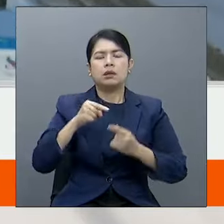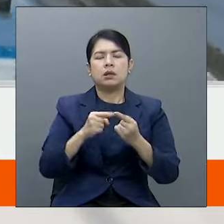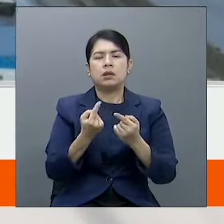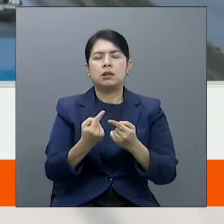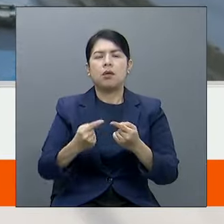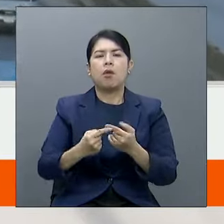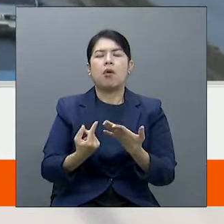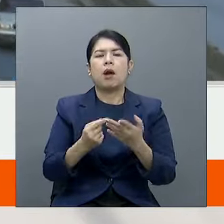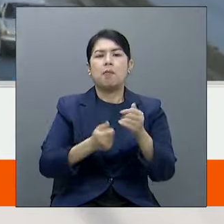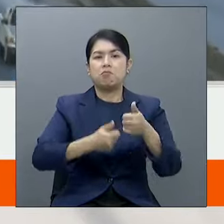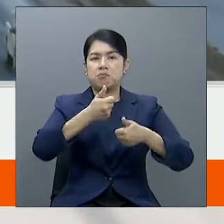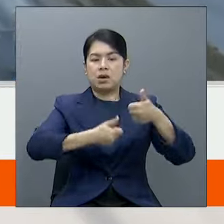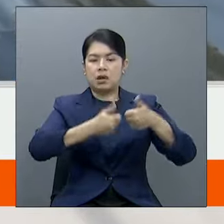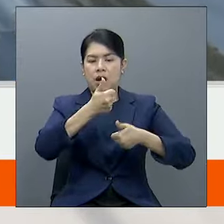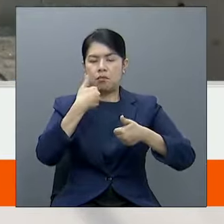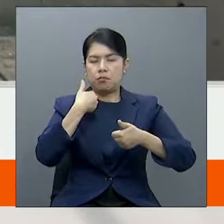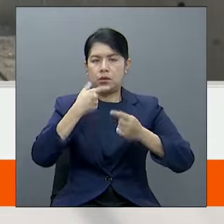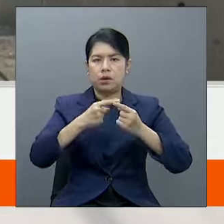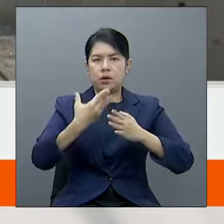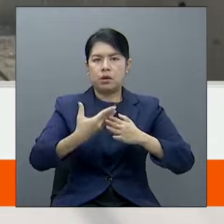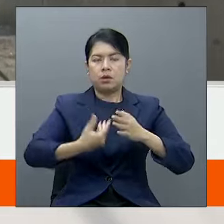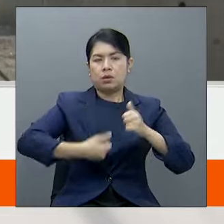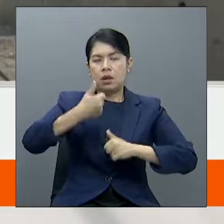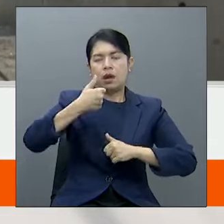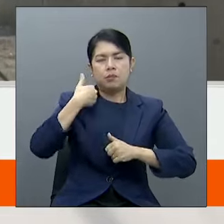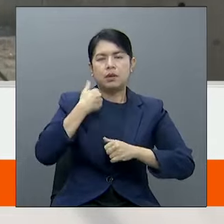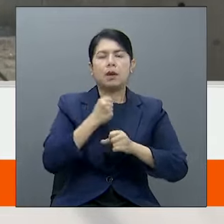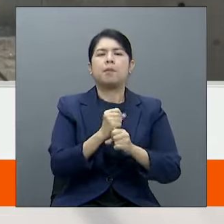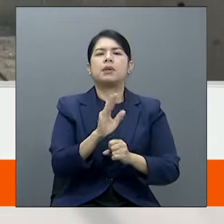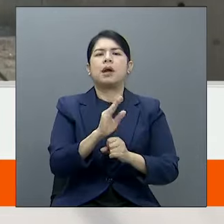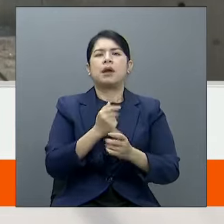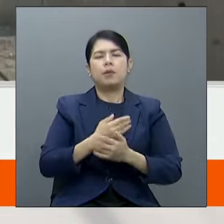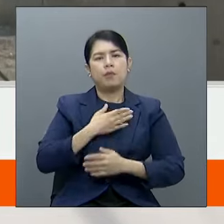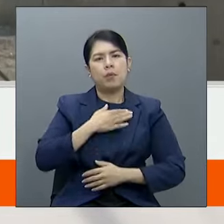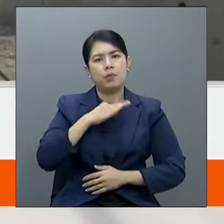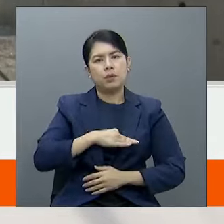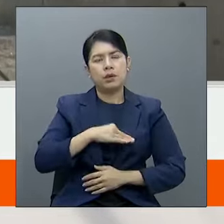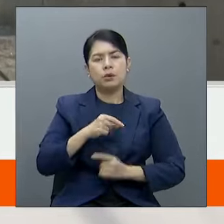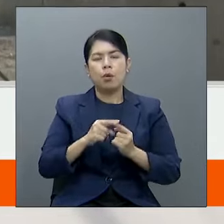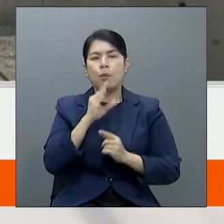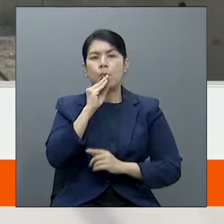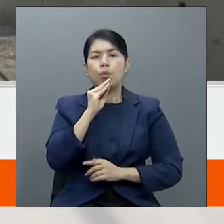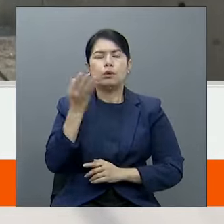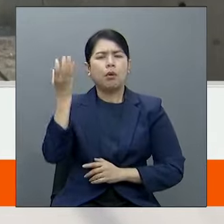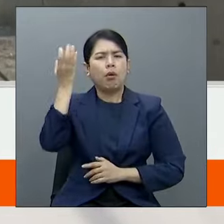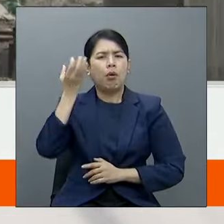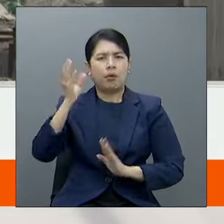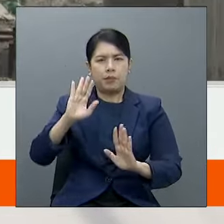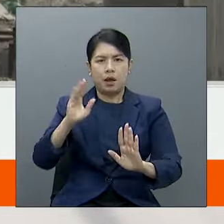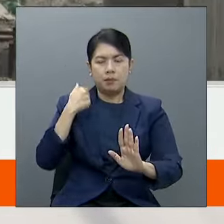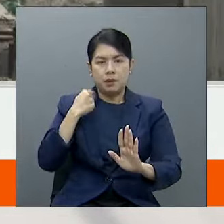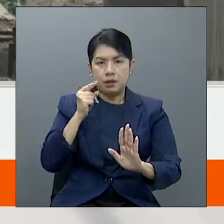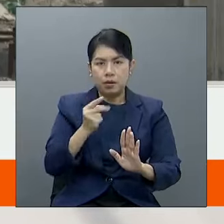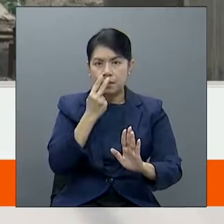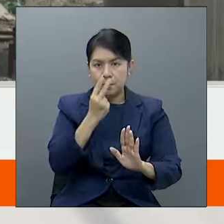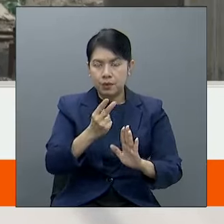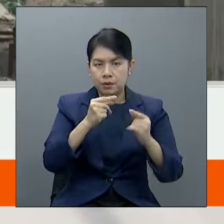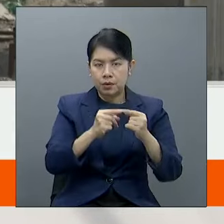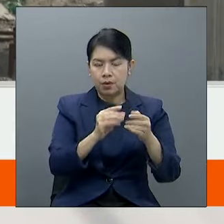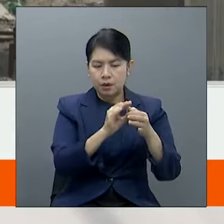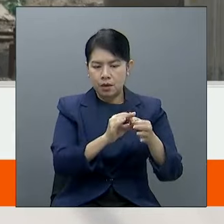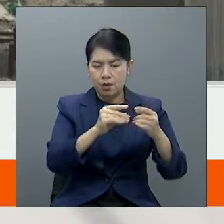นะครับแต่ว่าอันเนี้ยผมคิดว่าพูดลอยๆไม่ได้นะฮะผมจะต้องไปดูจริงๆว่าเมื่อโอเคละนะฮะ